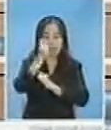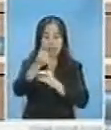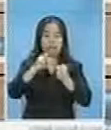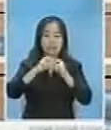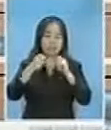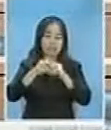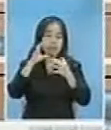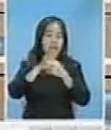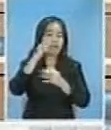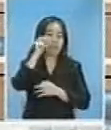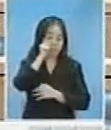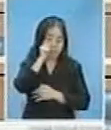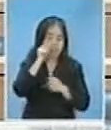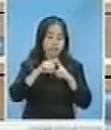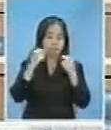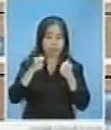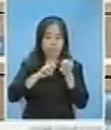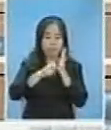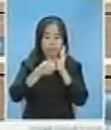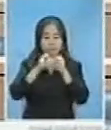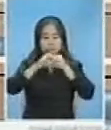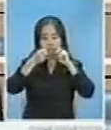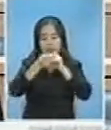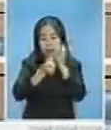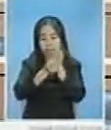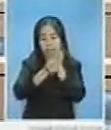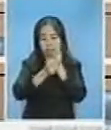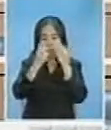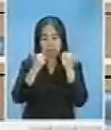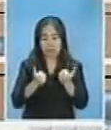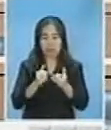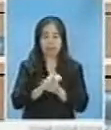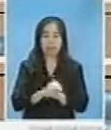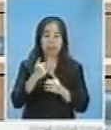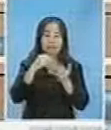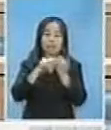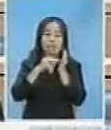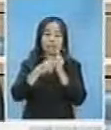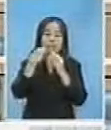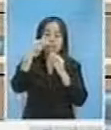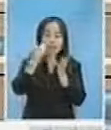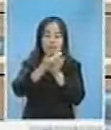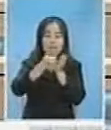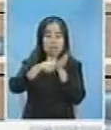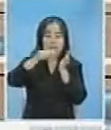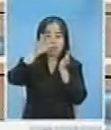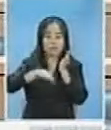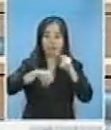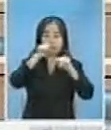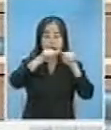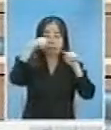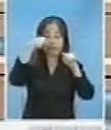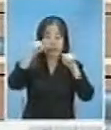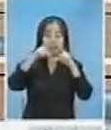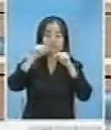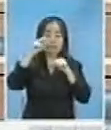หาเรื่องของน้ำที่จำเป็นต้องแก้ไขในยามเกิดวิกฤตสิ่งที่ผมต้องตัดไป 10% ทำอะไรบ้างผมบอกแล้วเมื่อสักครู่ครับทำเรื่องน้ำและ